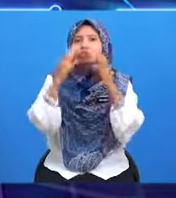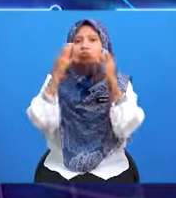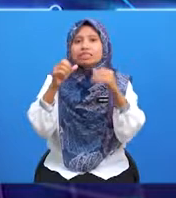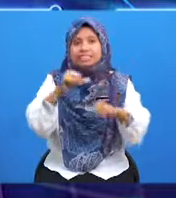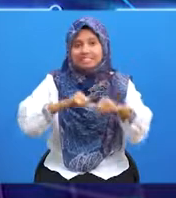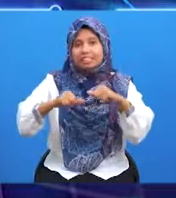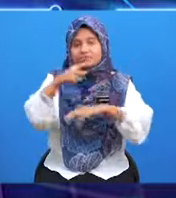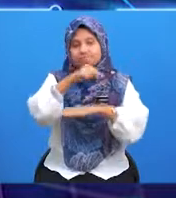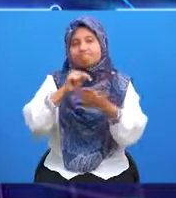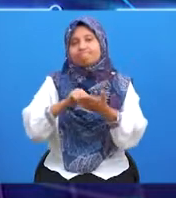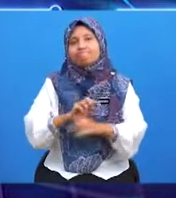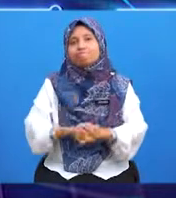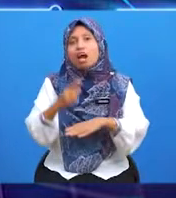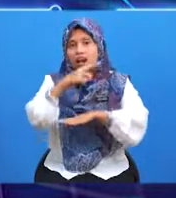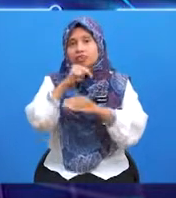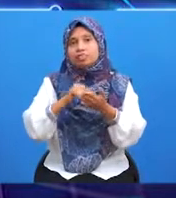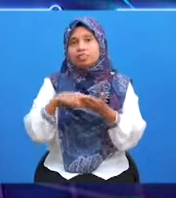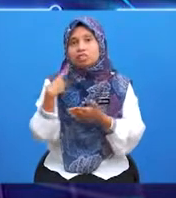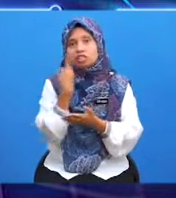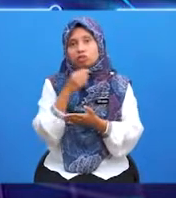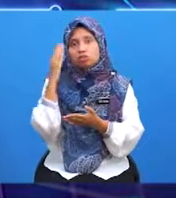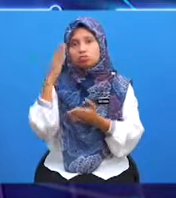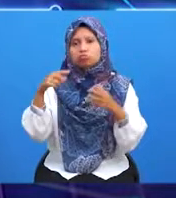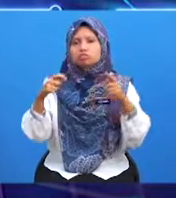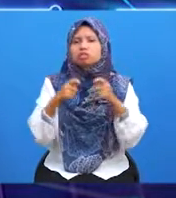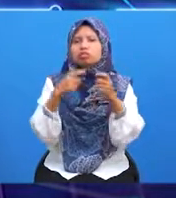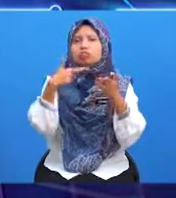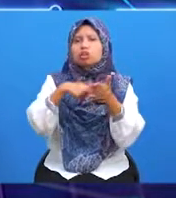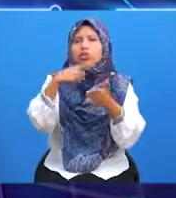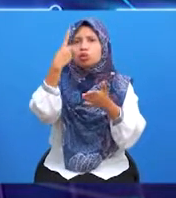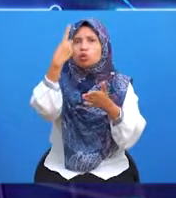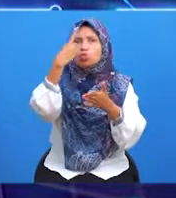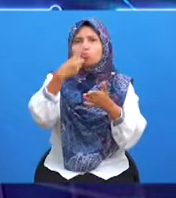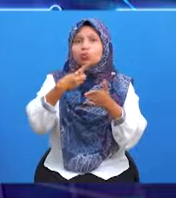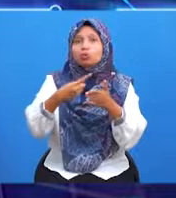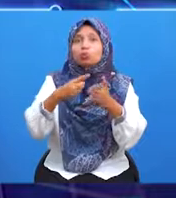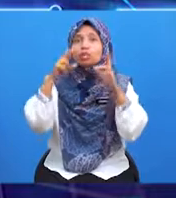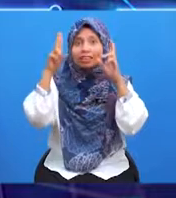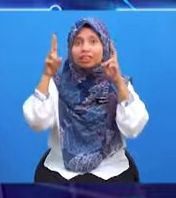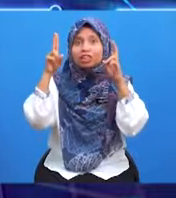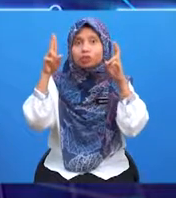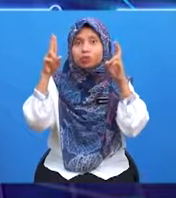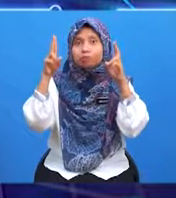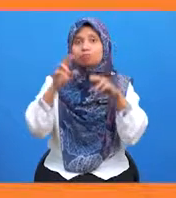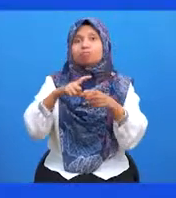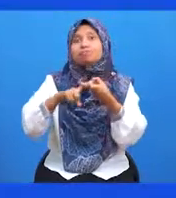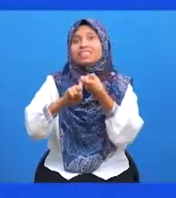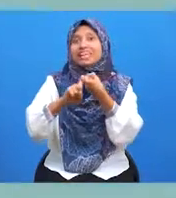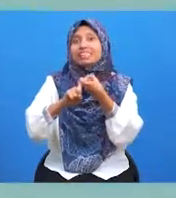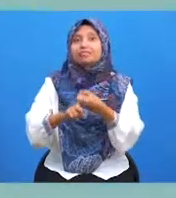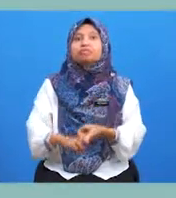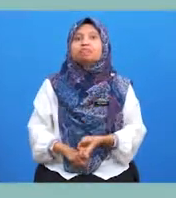untuk hari ini. Hari ini kita bertemu lagi untuk sesi pembelajaran berkaitan